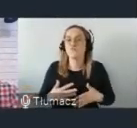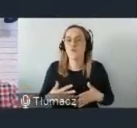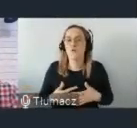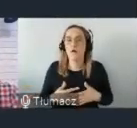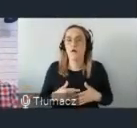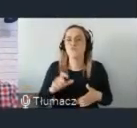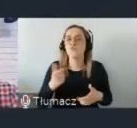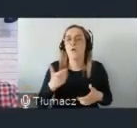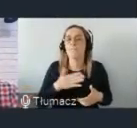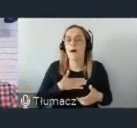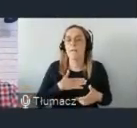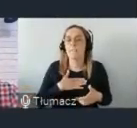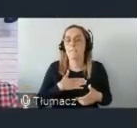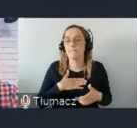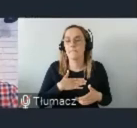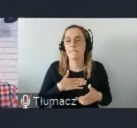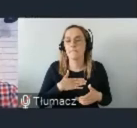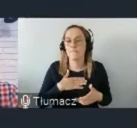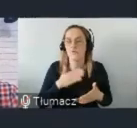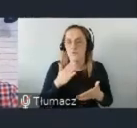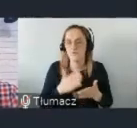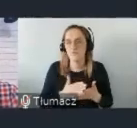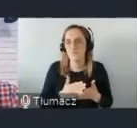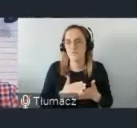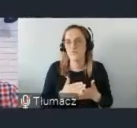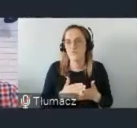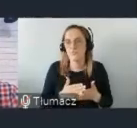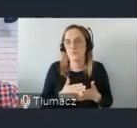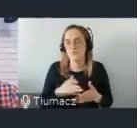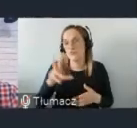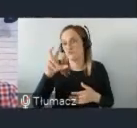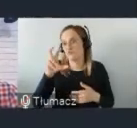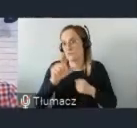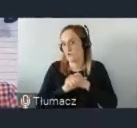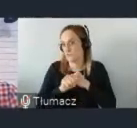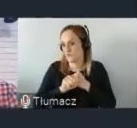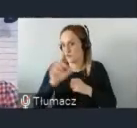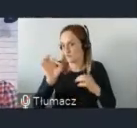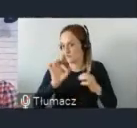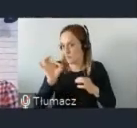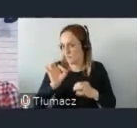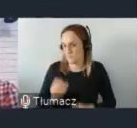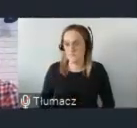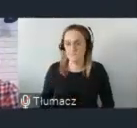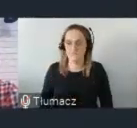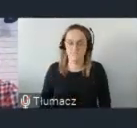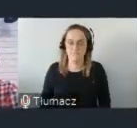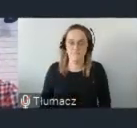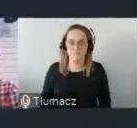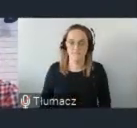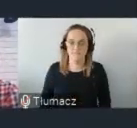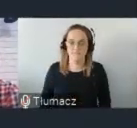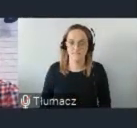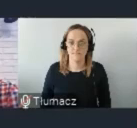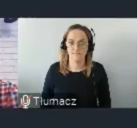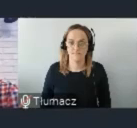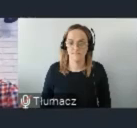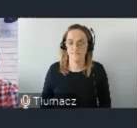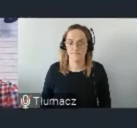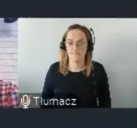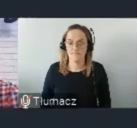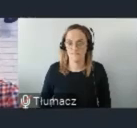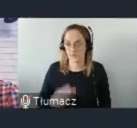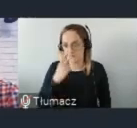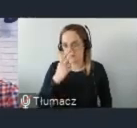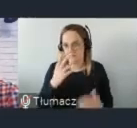mamy już 360. Tak, jak ktoś z was coś stworzy, też niech wyświetla. Patrzcie,